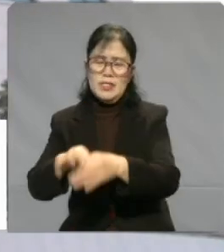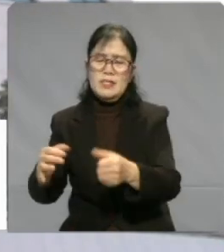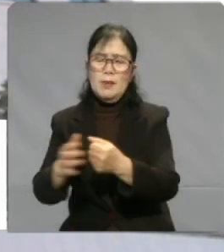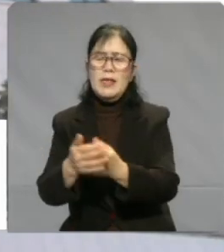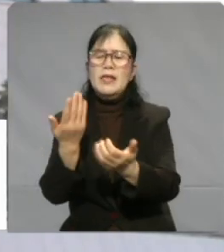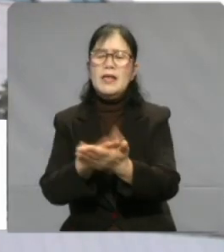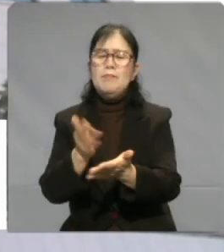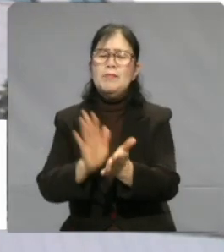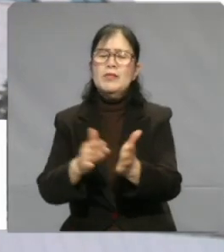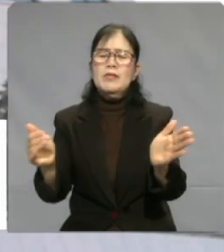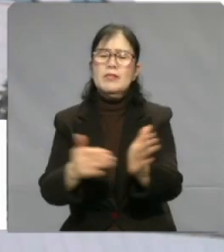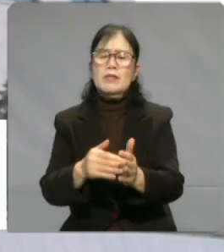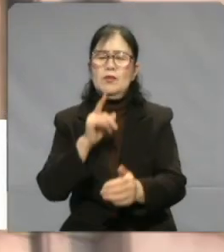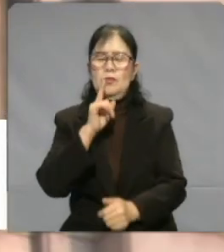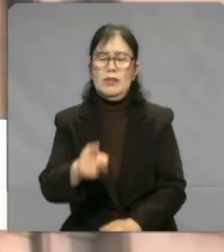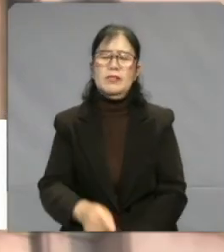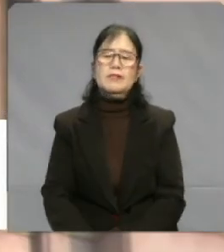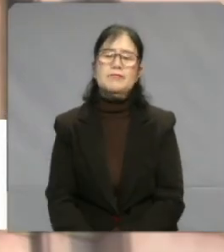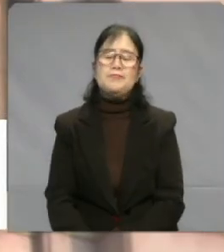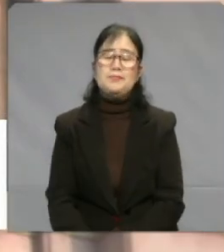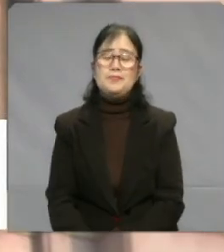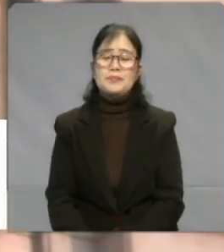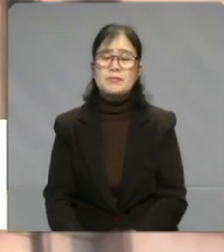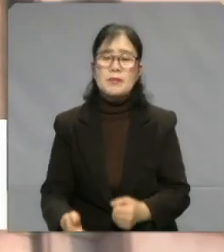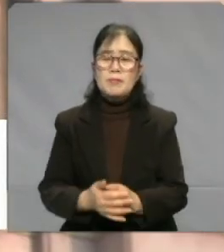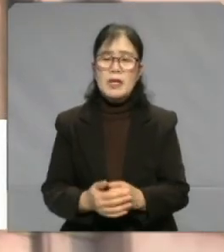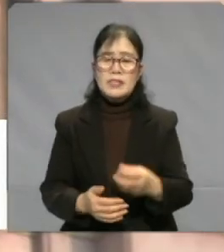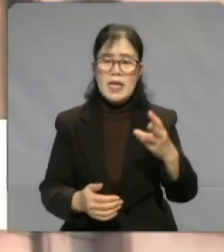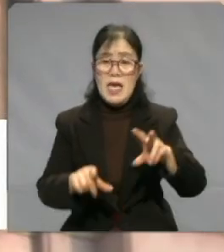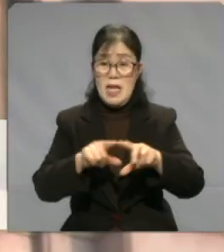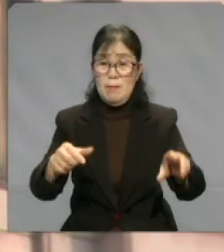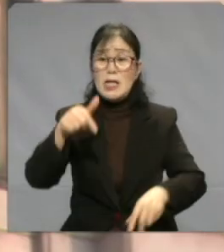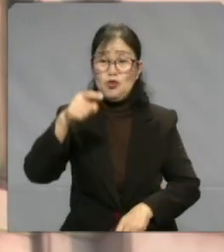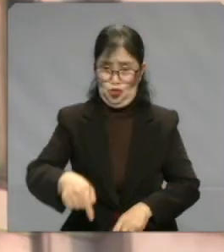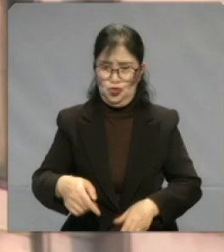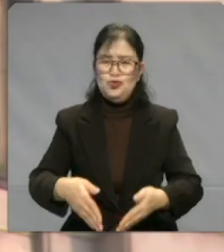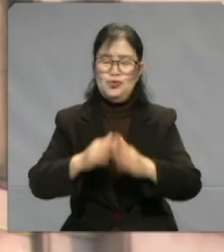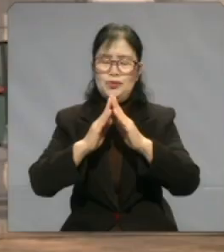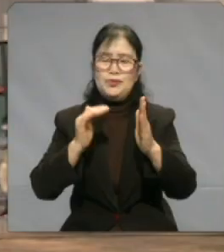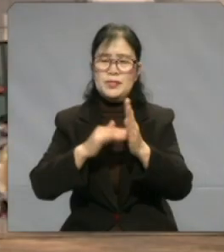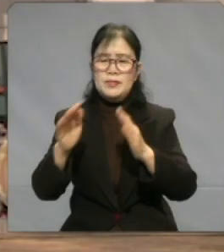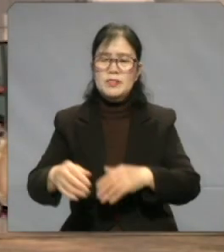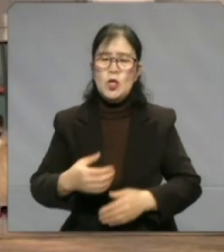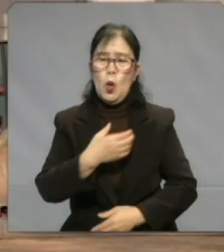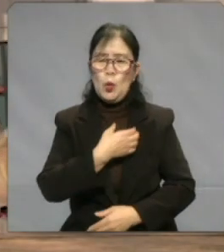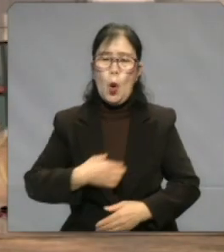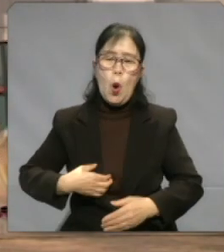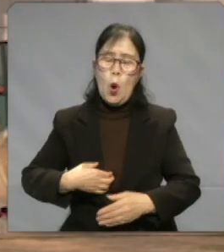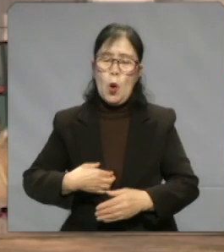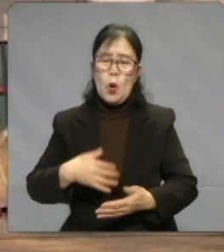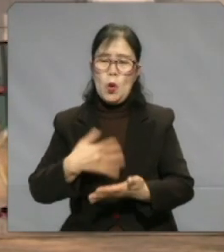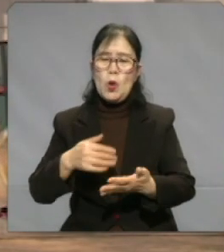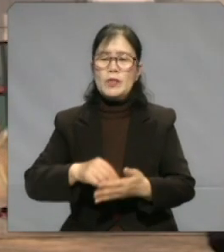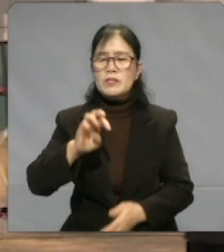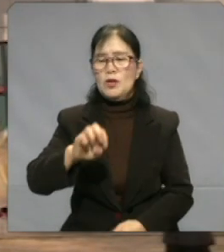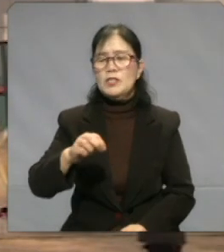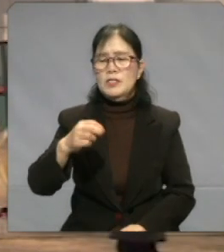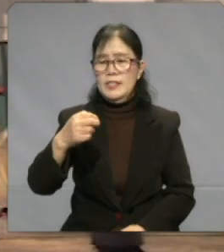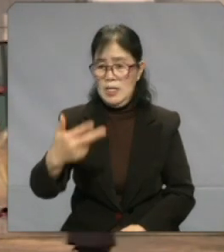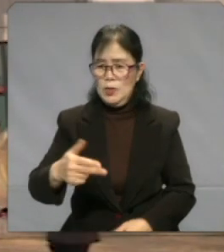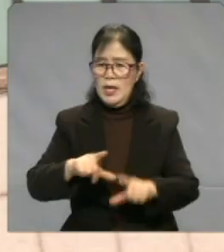개편했다고 밝혔습니다 이에 따라 세계 일반구 다시 설치도 했고 개 광역동 37개